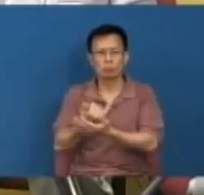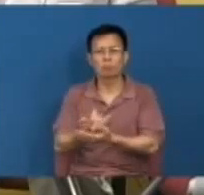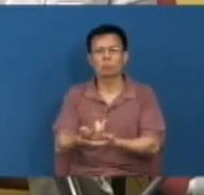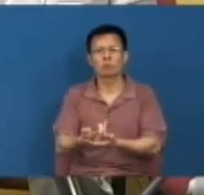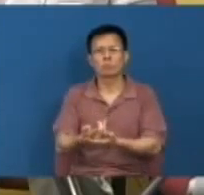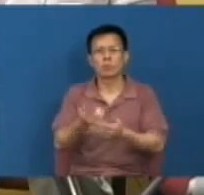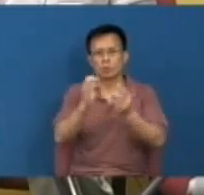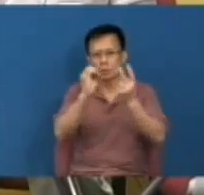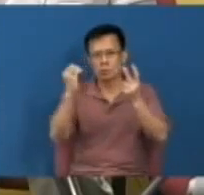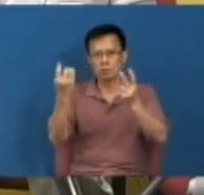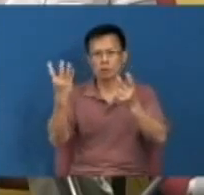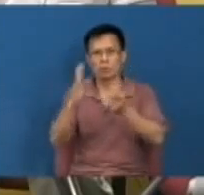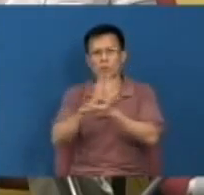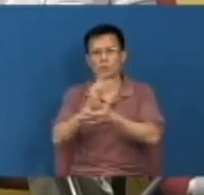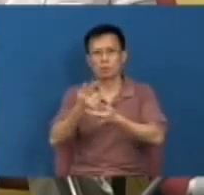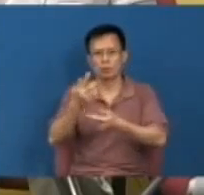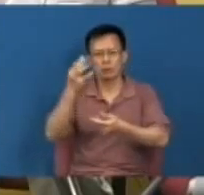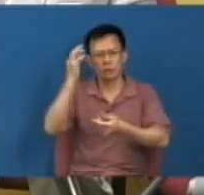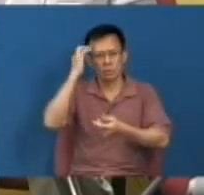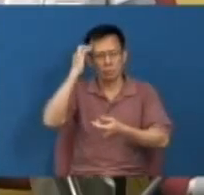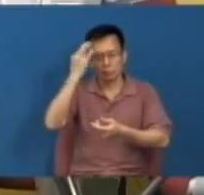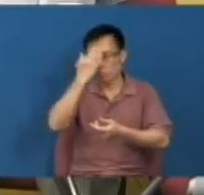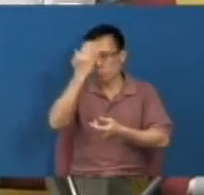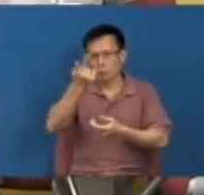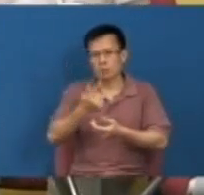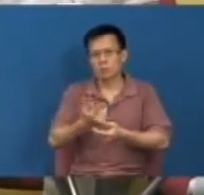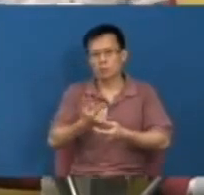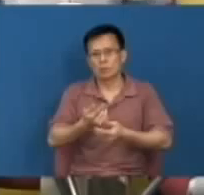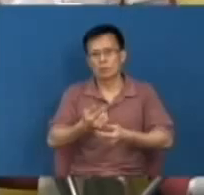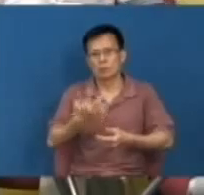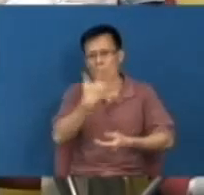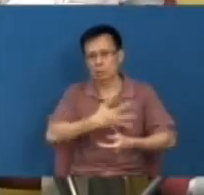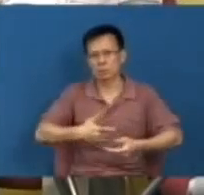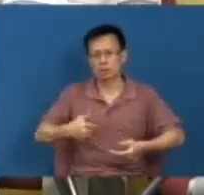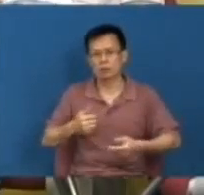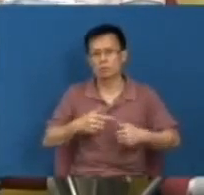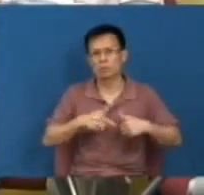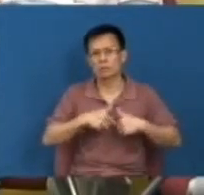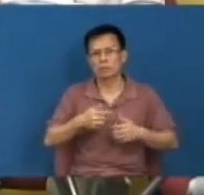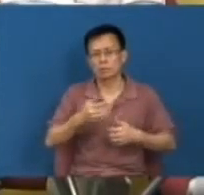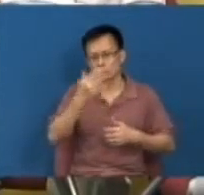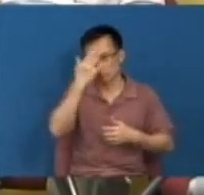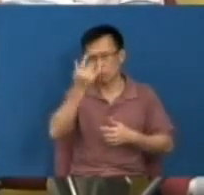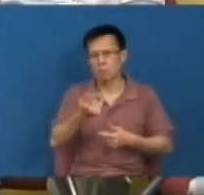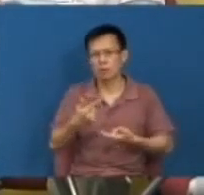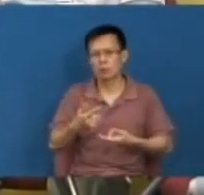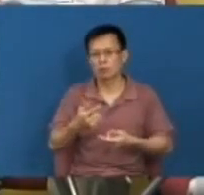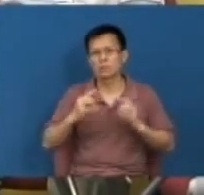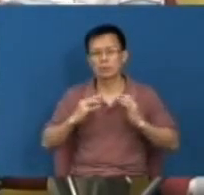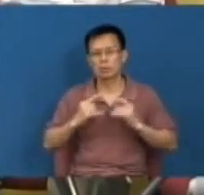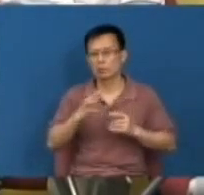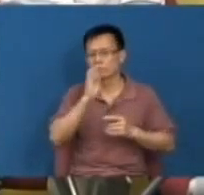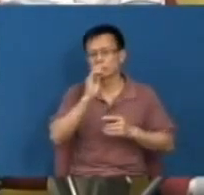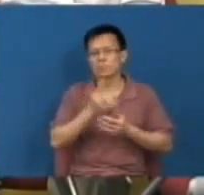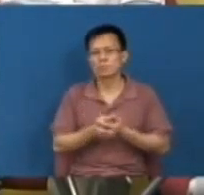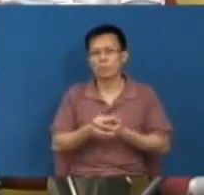就啱啱即係精神又唔好啦，心都受到。 你私人嗰啲嘢我哋唔緊要啦，唔好嗰啲嗰啲唔好講啦，係啦。我想講嘅